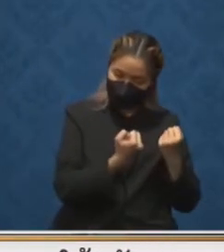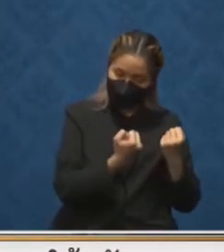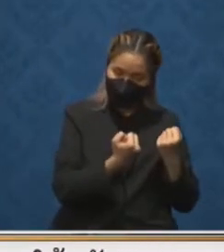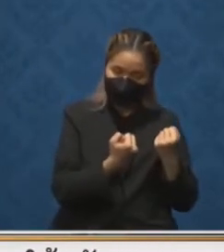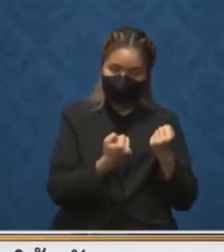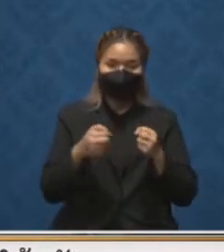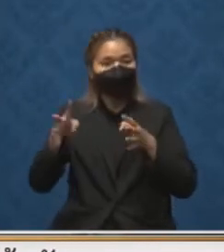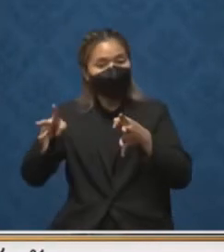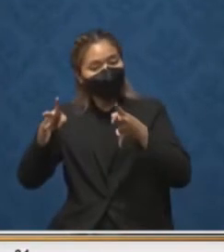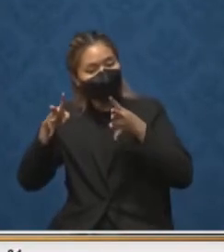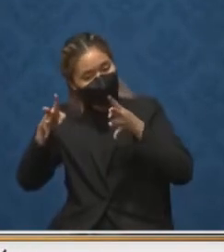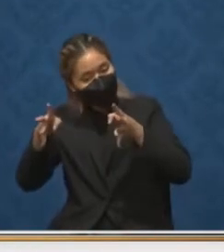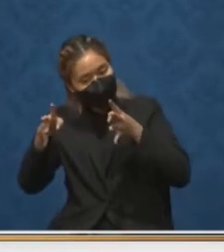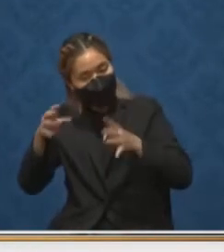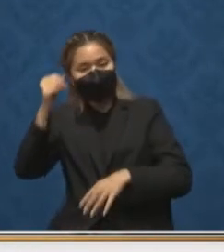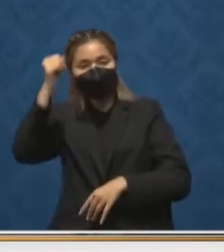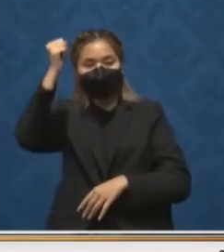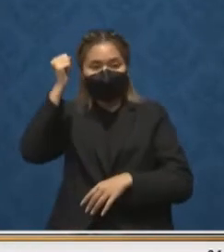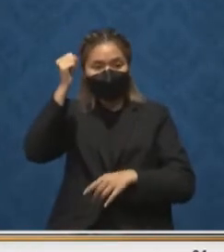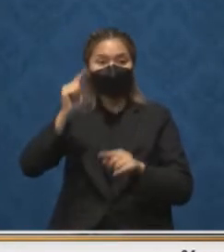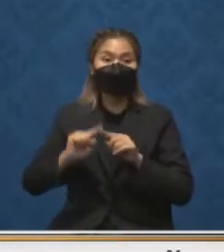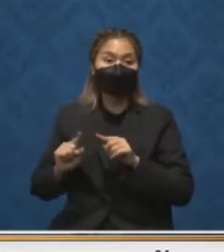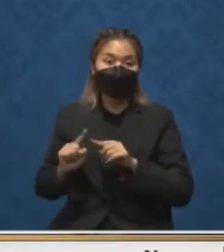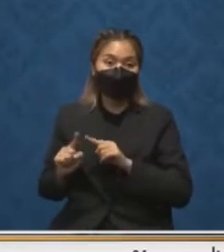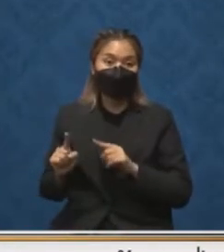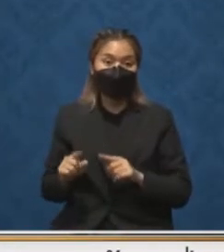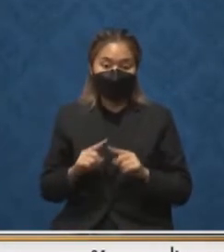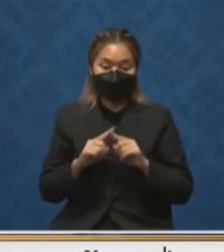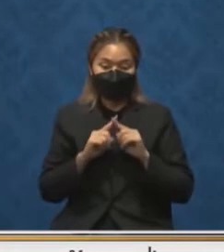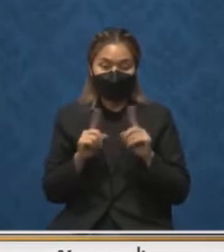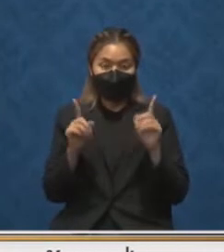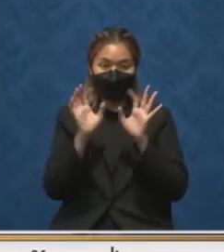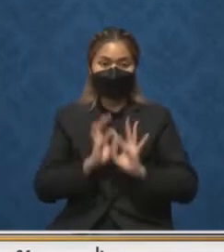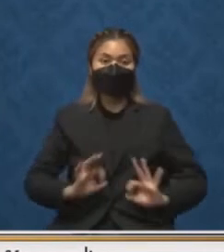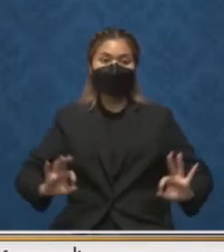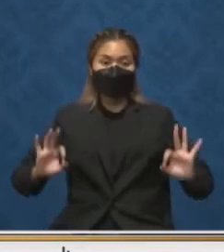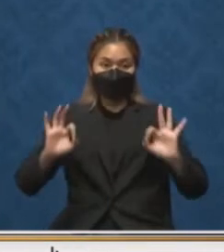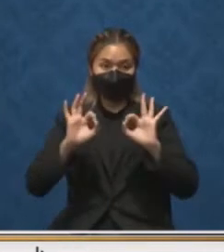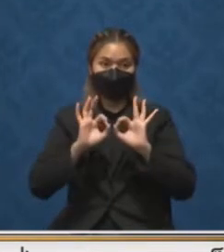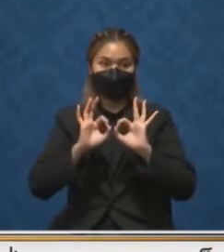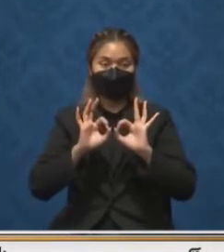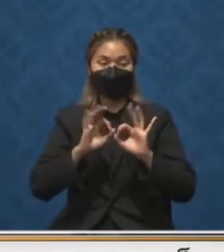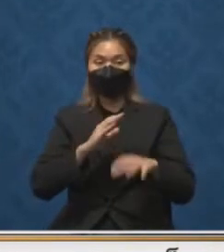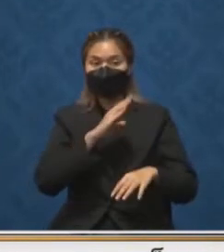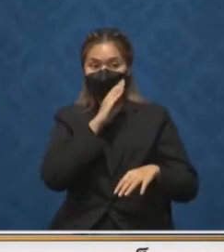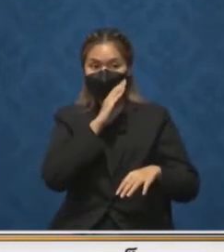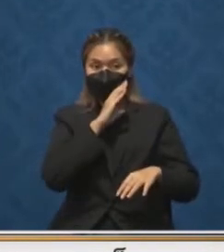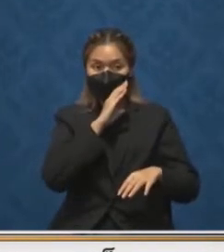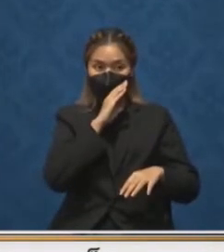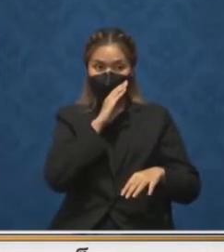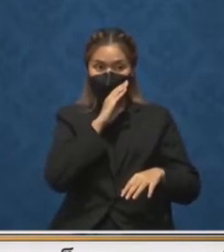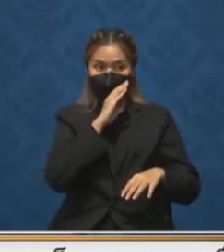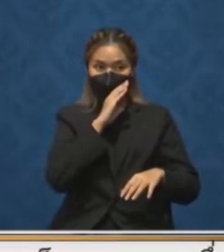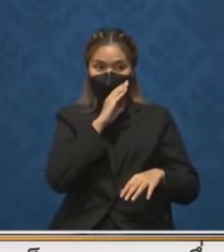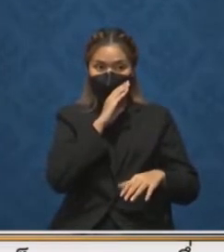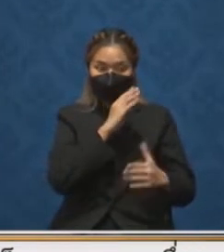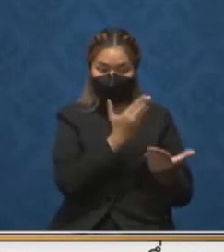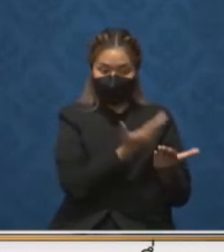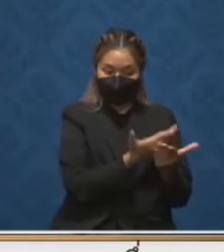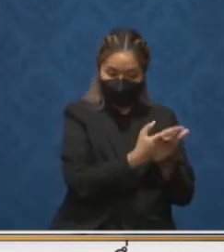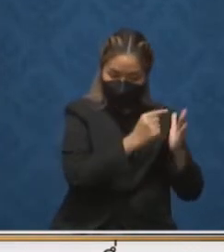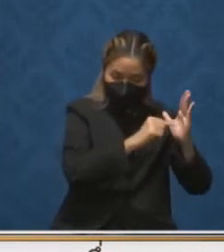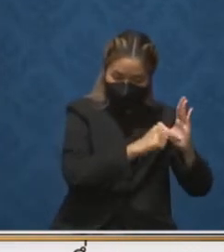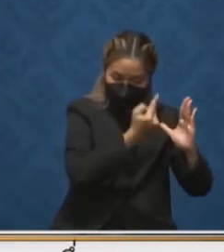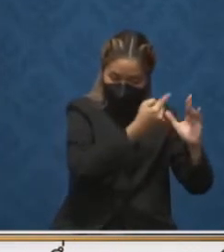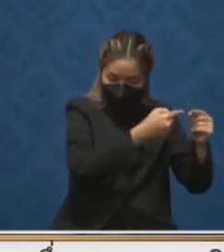ยวที่ปัมทเราเห็นแต่มมีปัญหาเรื่องต้นทุนค่าผ่านท่อเรามีปัญหาเรื่องต้นทุน